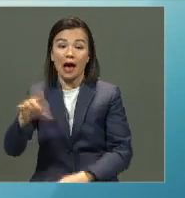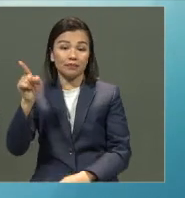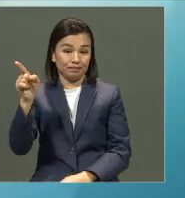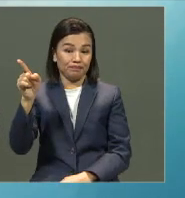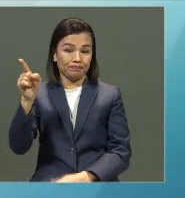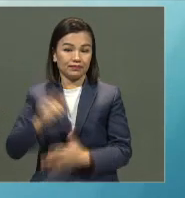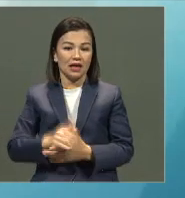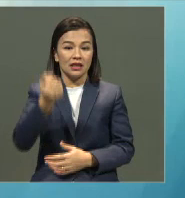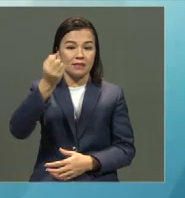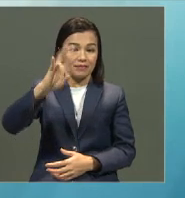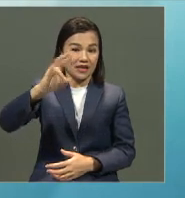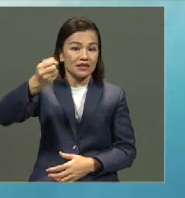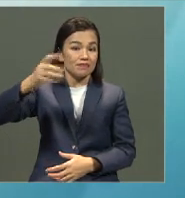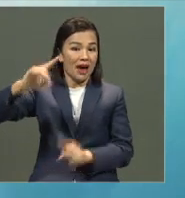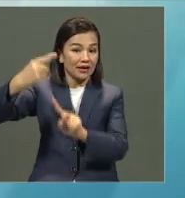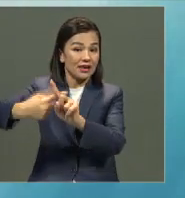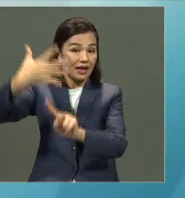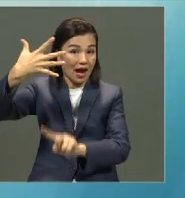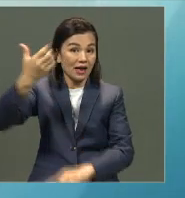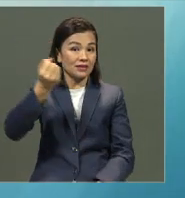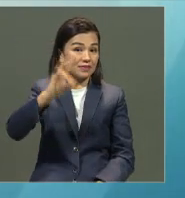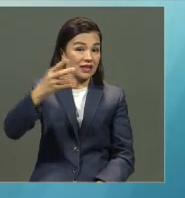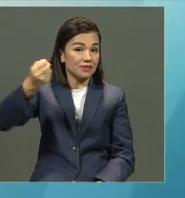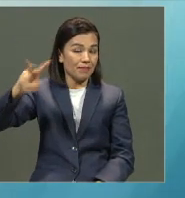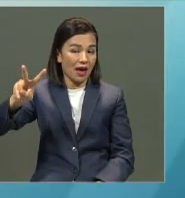วันที่ตรงตรงสีแดงๆนั้นนะครับดูจากตรงนี้เป็นตัวตั้งต้นนะครับตรงกลางๆออกไปทางขวามือเนี่ย17กับ 18